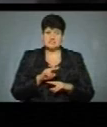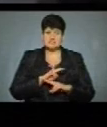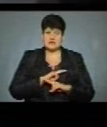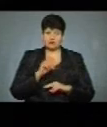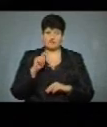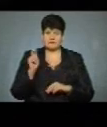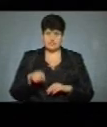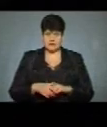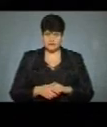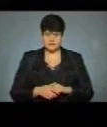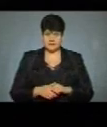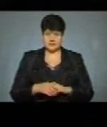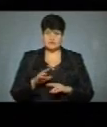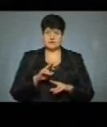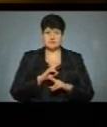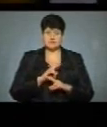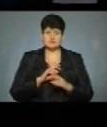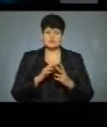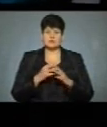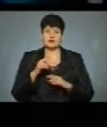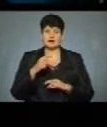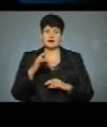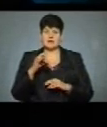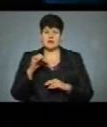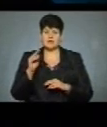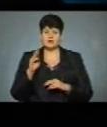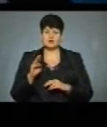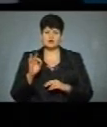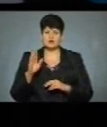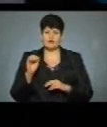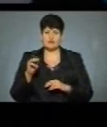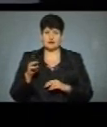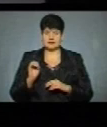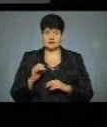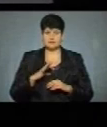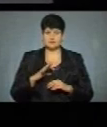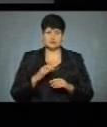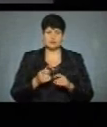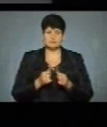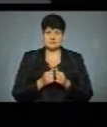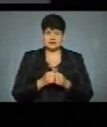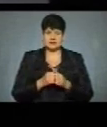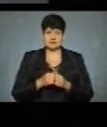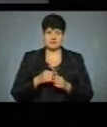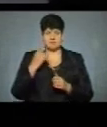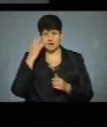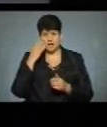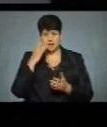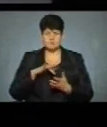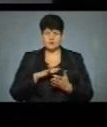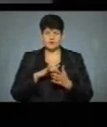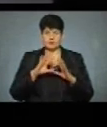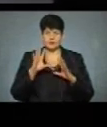на війні. Загинув під селом Хрещувати. Ми з татом дуже сильно були близькі і надзвичайно мріяли мандрувати по всьому